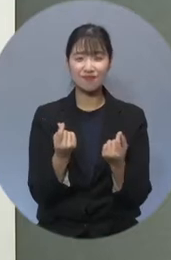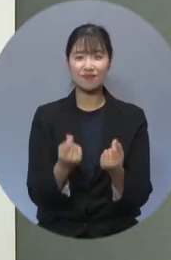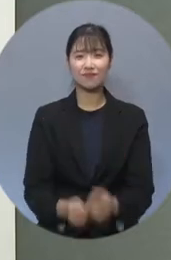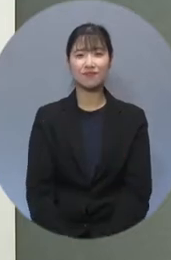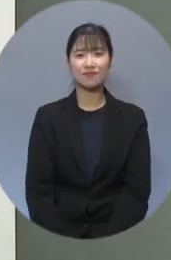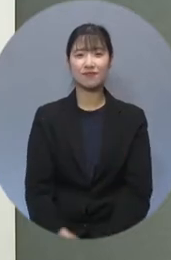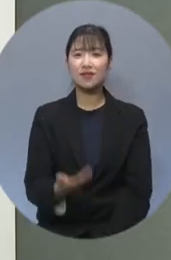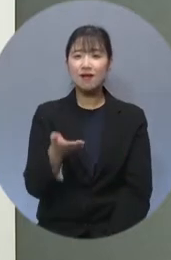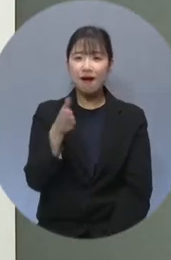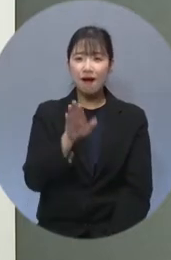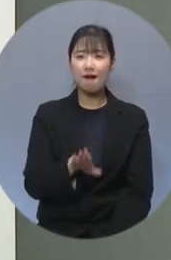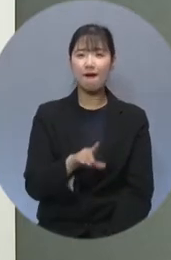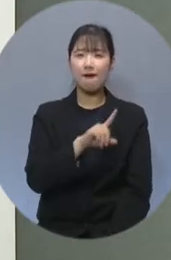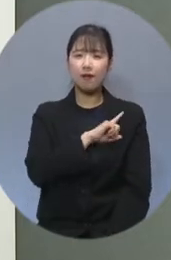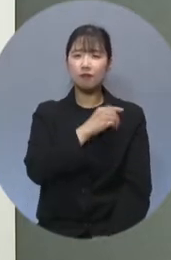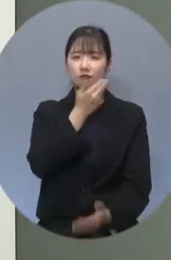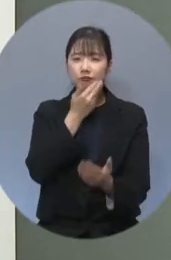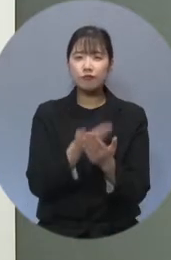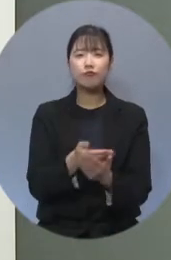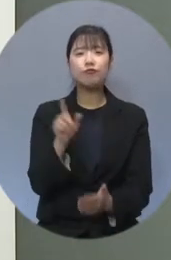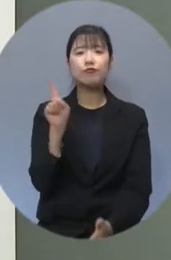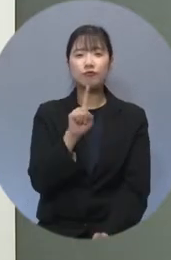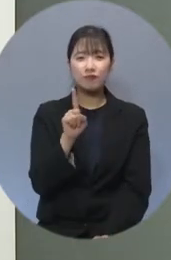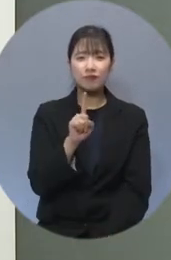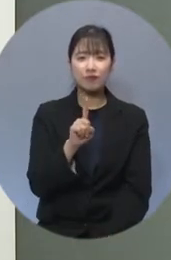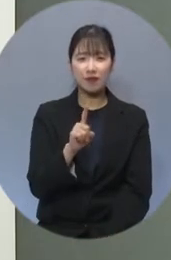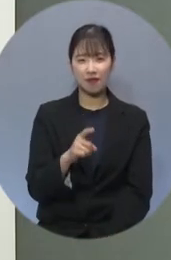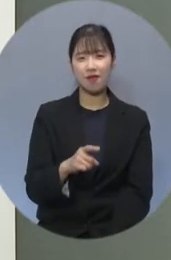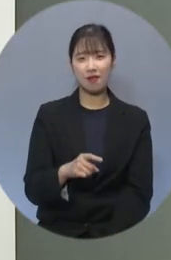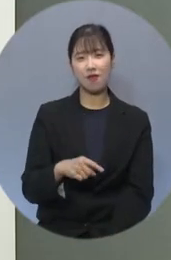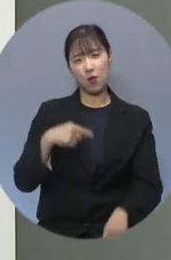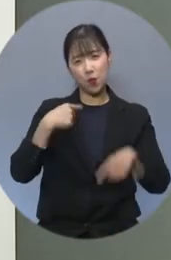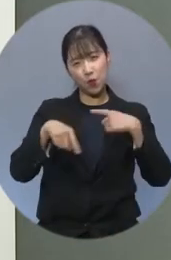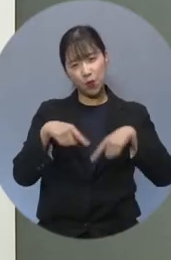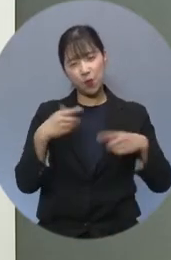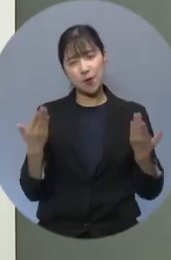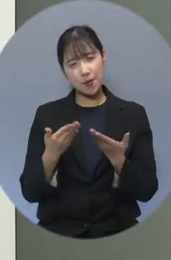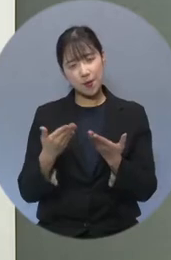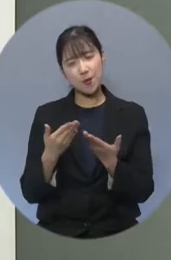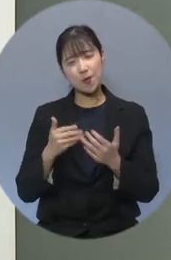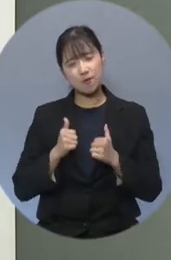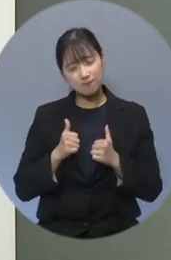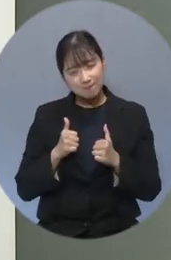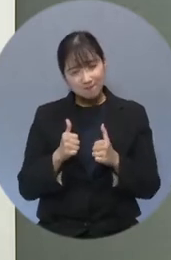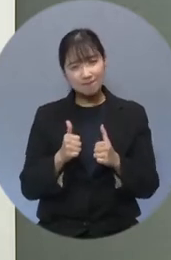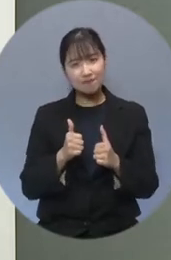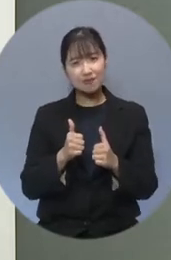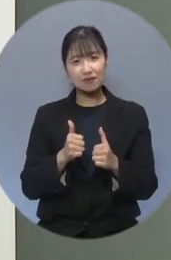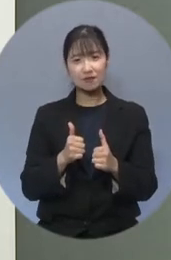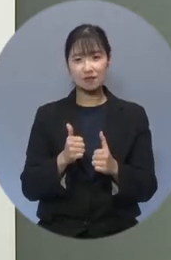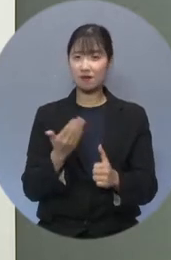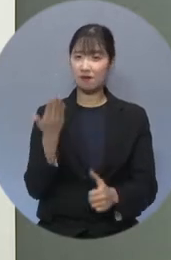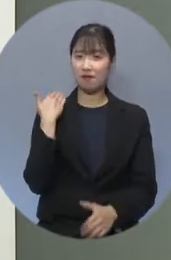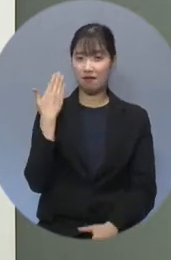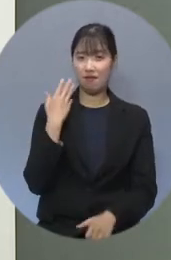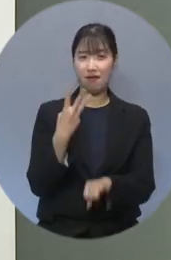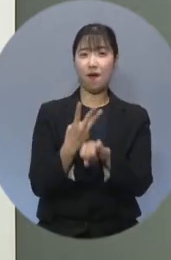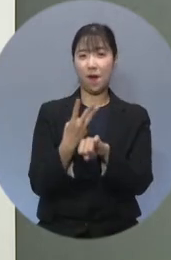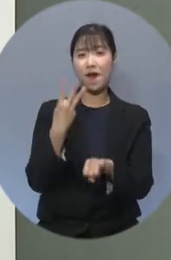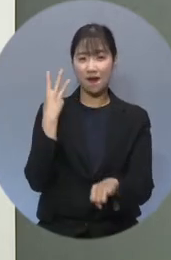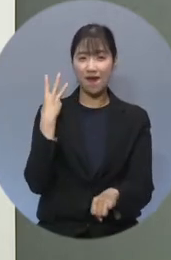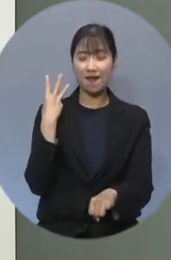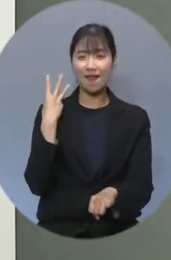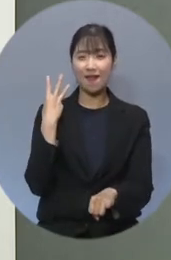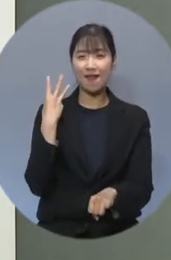같아요. 네. 그런데 가장 중요한 것은 그렇게 공직 생활을 쭉 하시다가 네, 네. 지난 3년 전에 네,